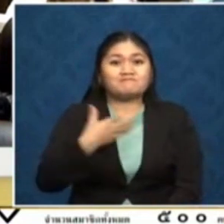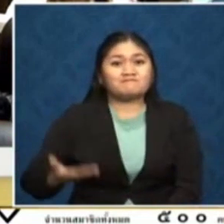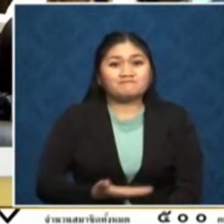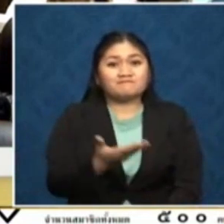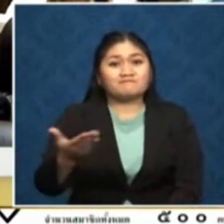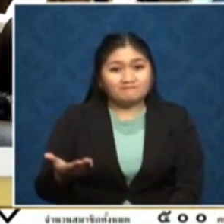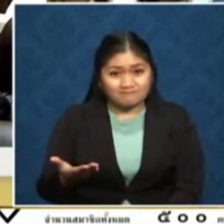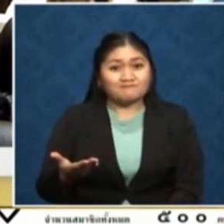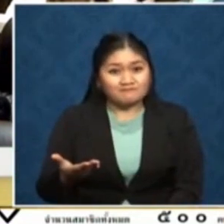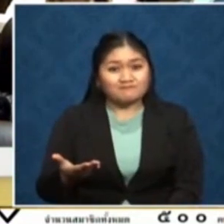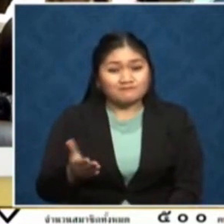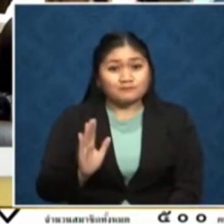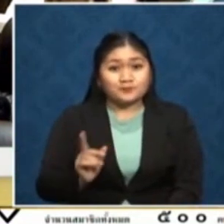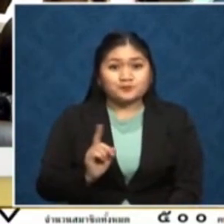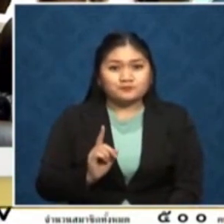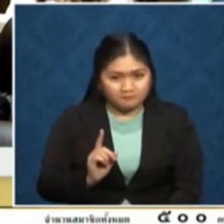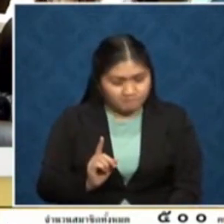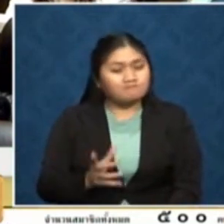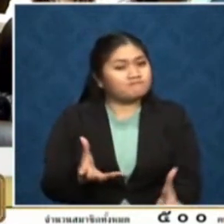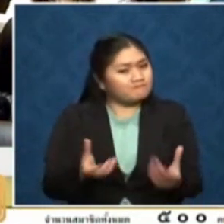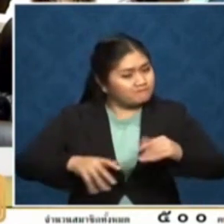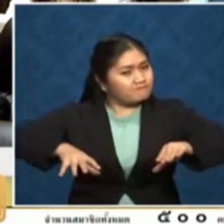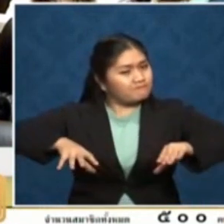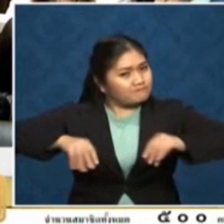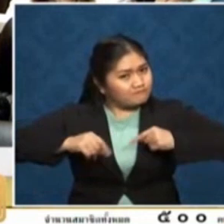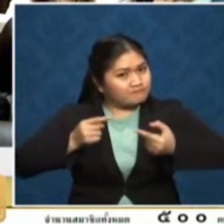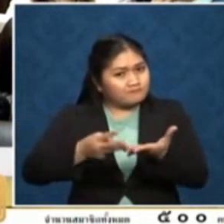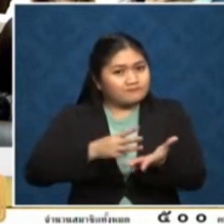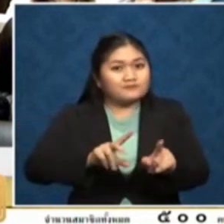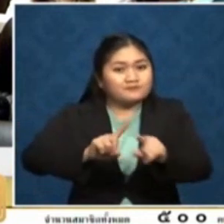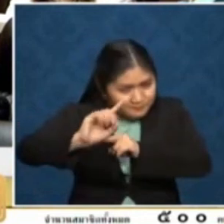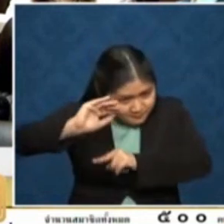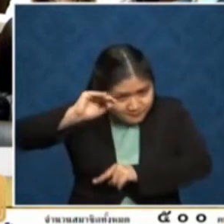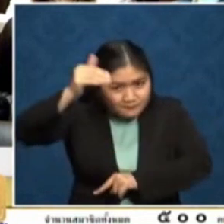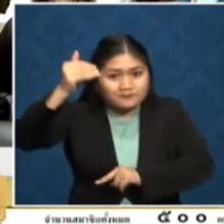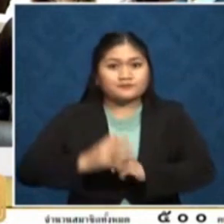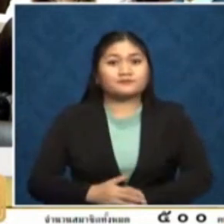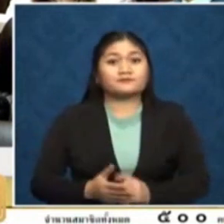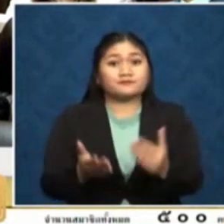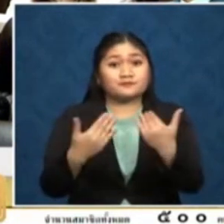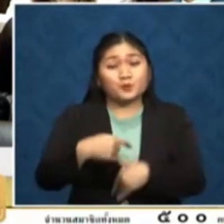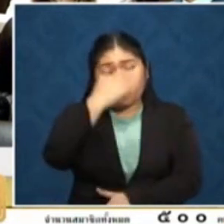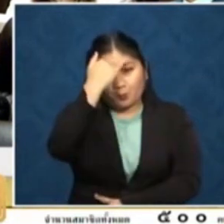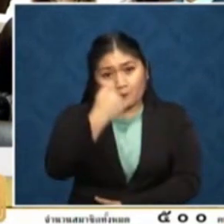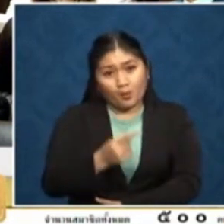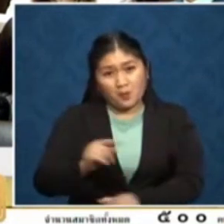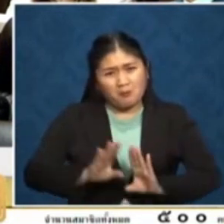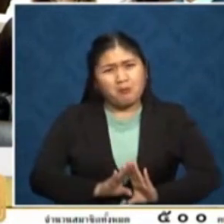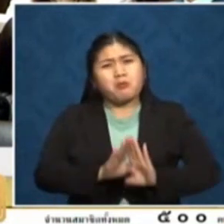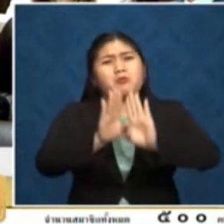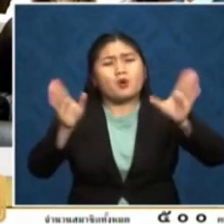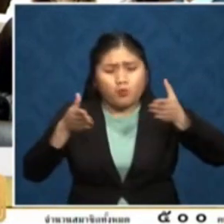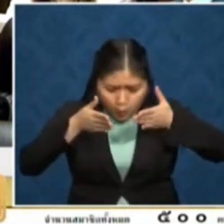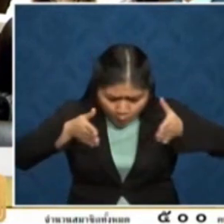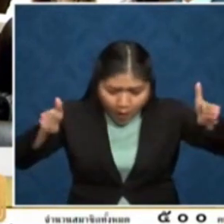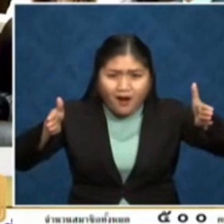ไม่หนีจากหลักการนี้แน่นอนนะครับก็ยืนยันนะครับว่าอยากให้เพื่อนสมาชิกรัฐสภาแห่งนี้รับหลักการในว